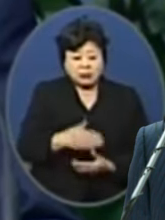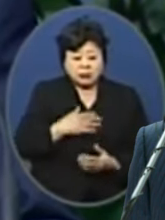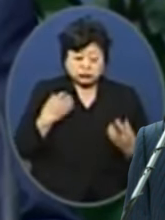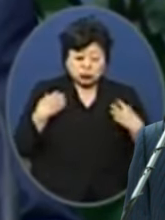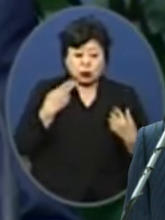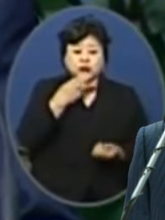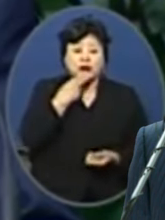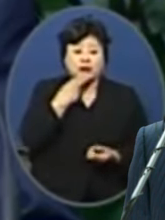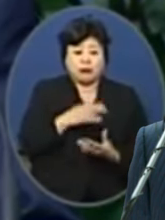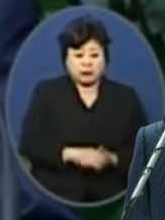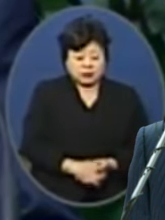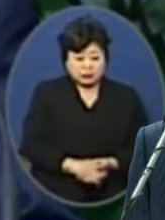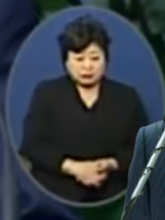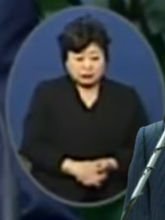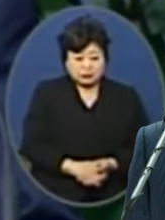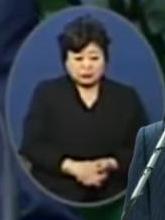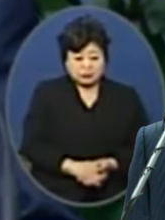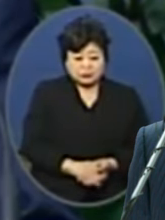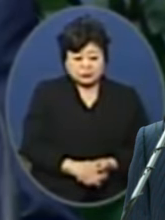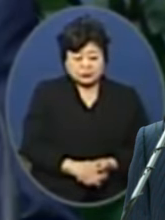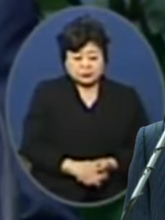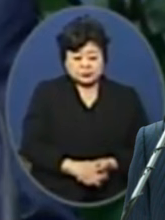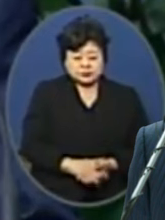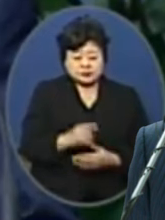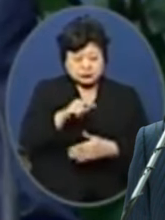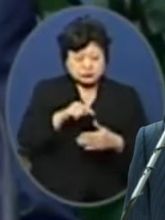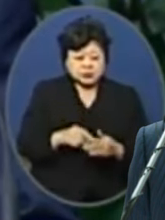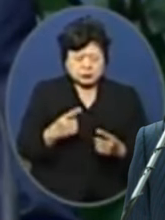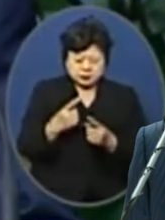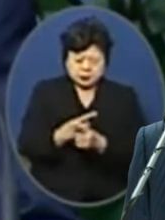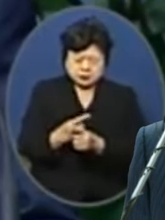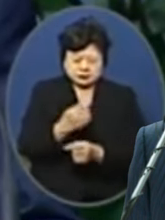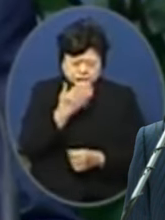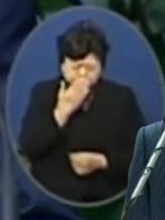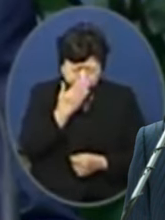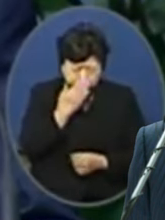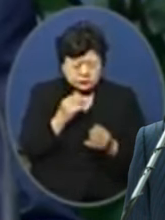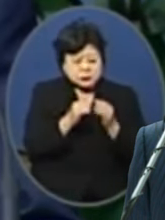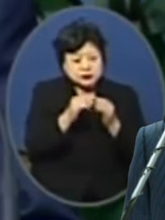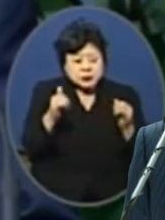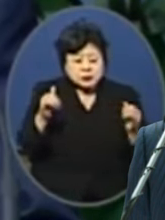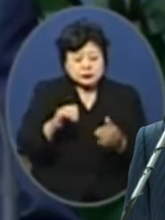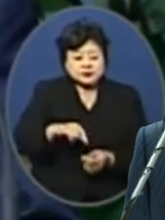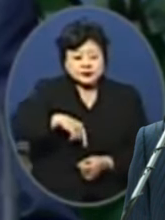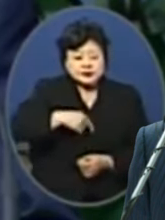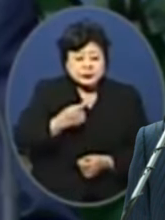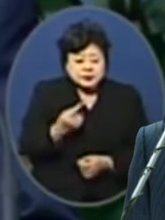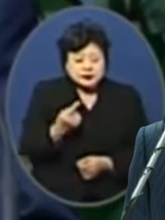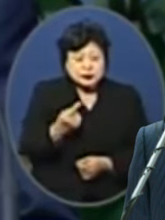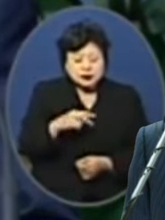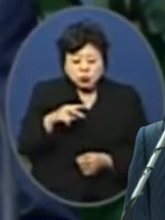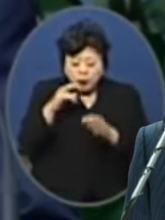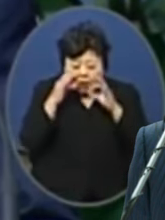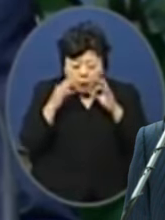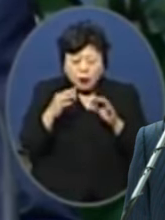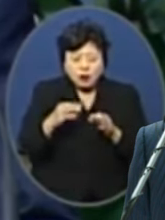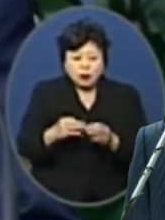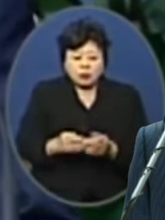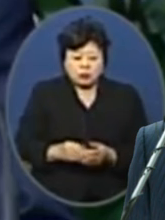지우지 않습니다 마음이 깨어진 사람은 자기를 뒤돌아보고